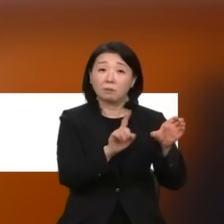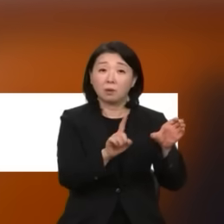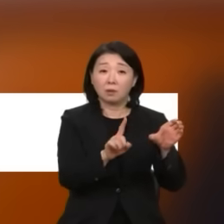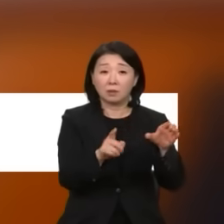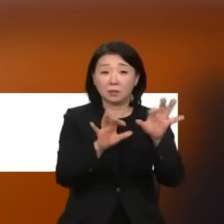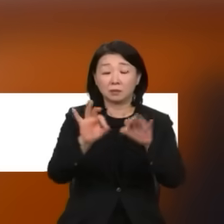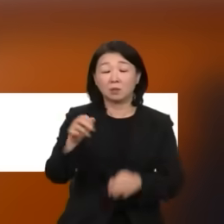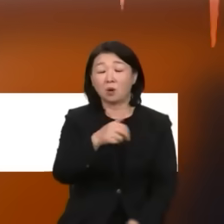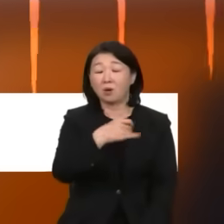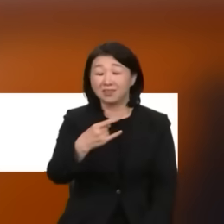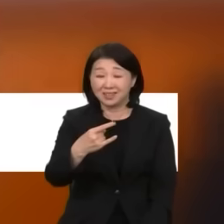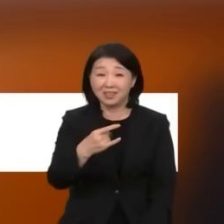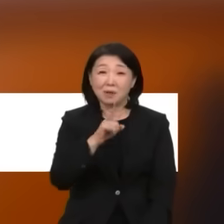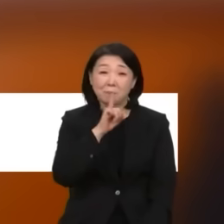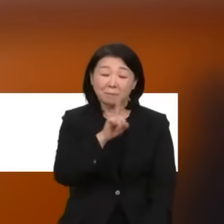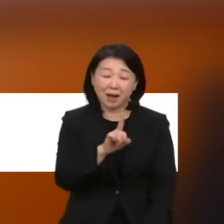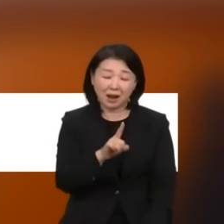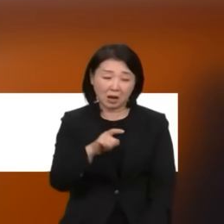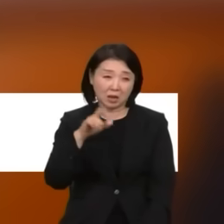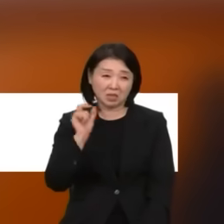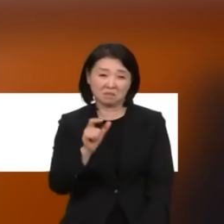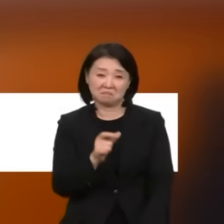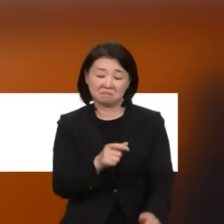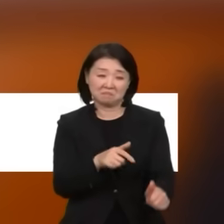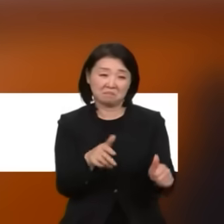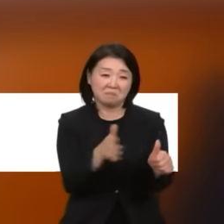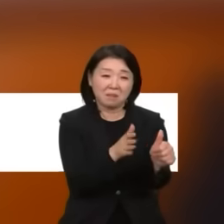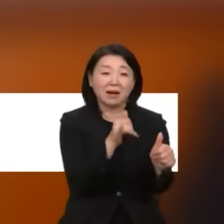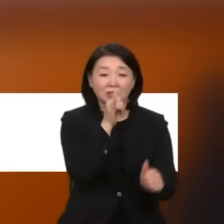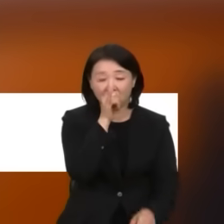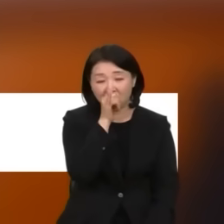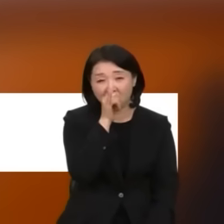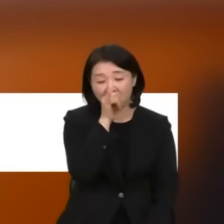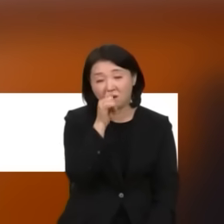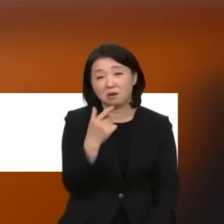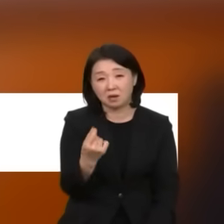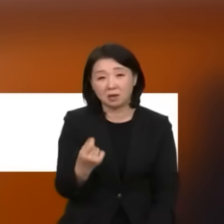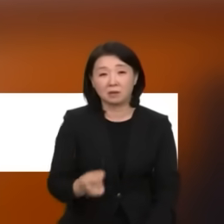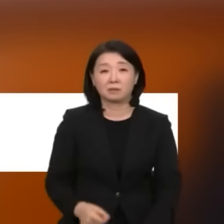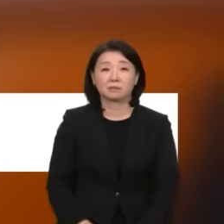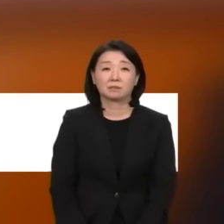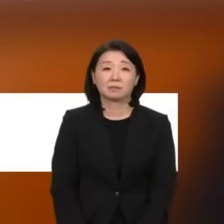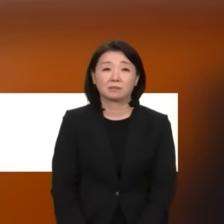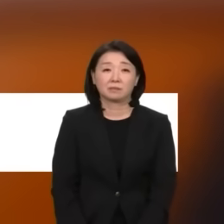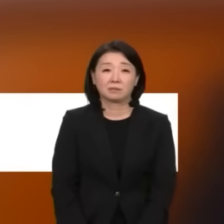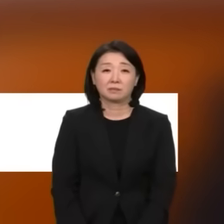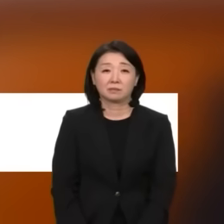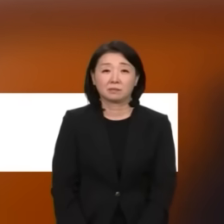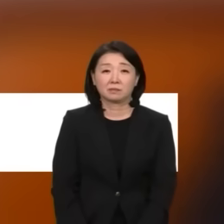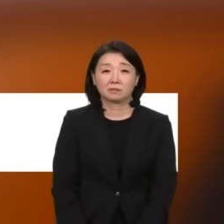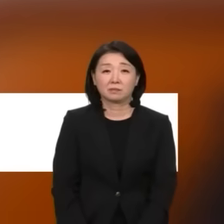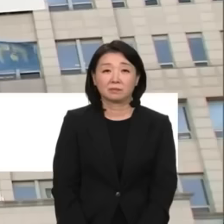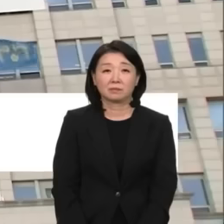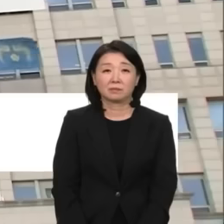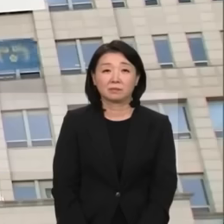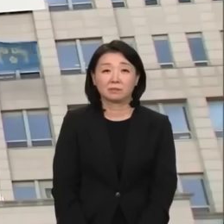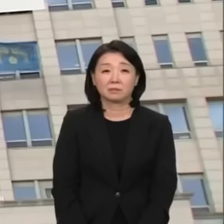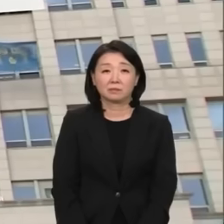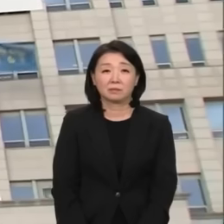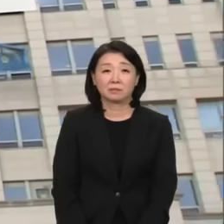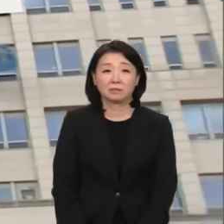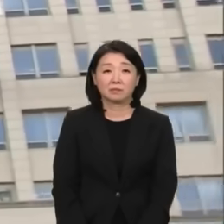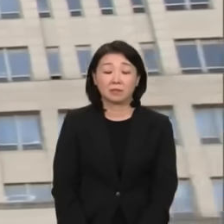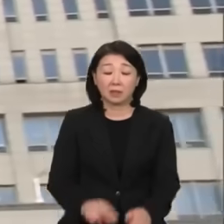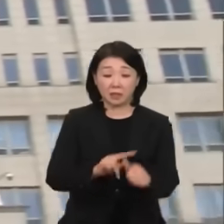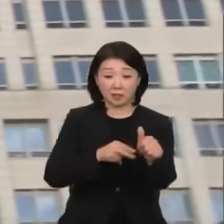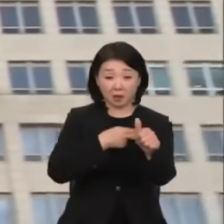김건희 여사의 입김이 좀 세게 구성될 당시부터 들어간 것 아니냐라는 얘기들이 뭐 정설처럼 돌고 있습니다.